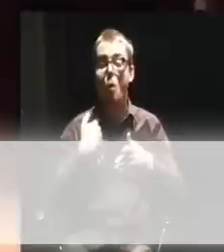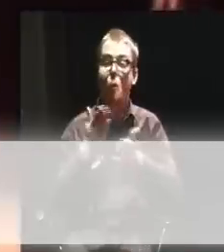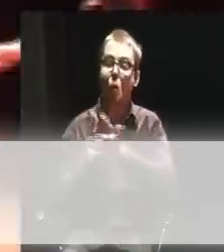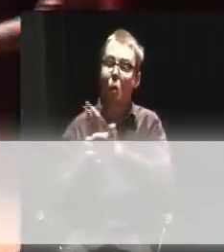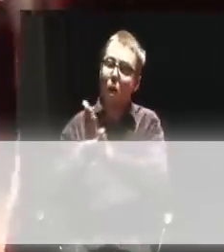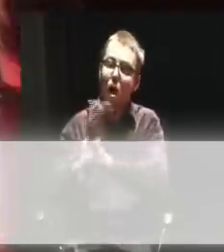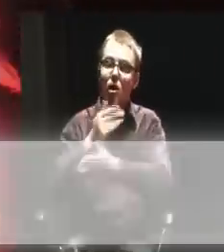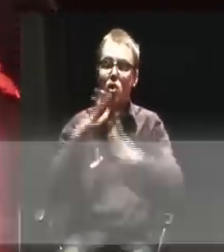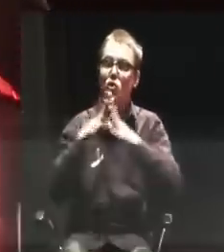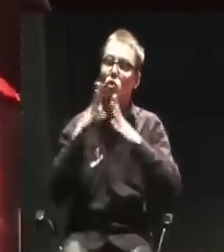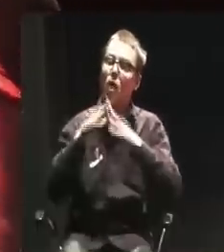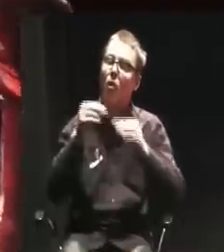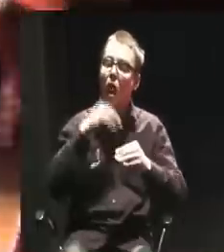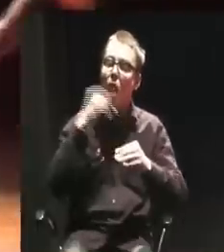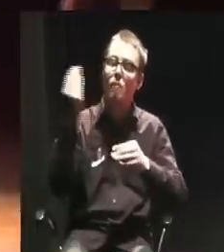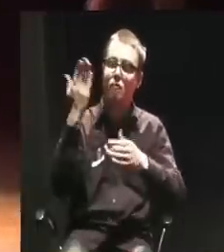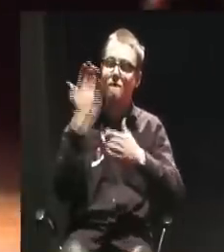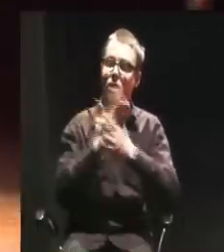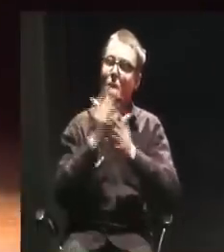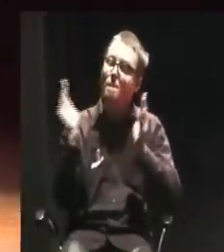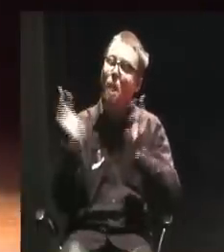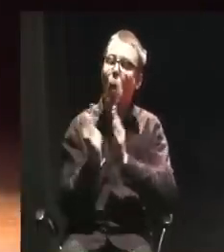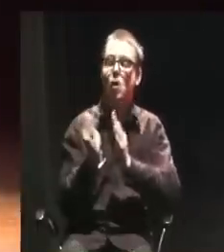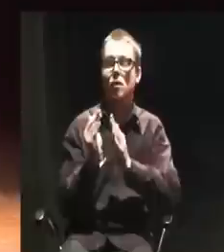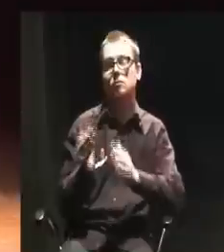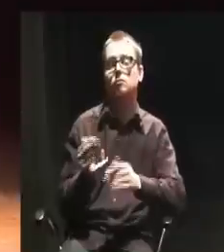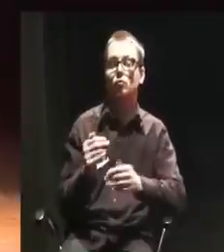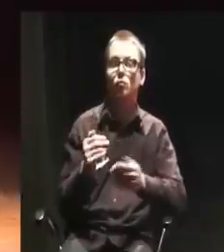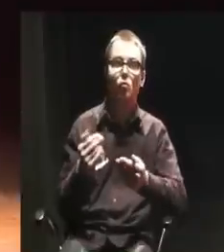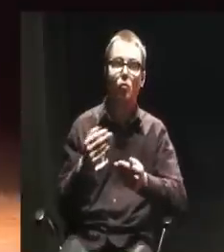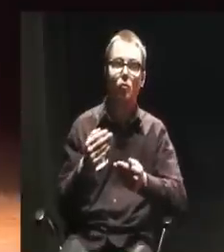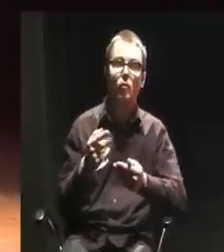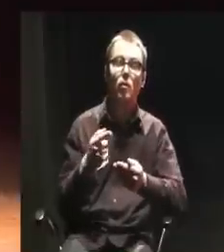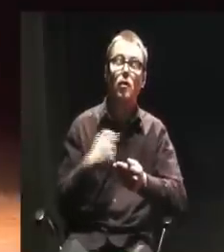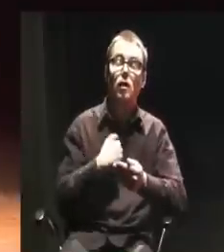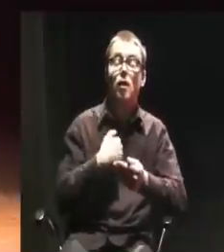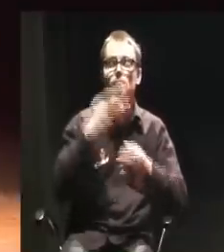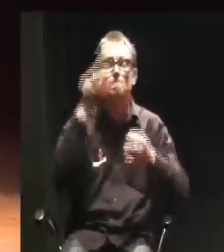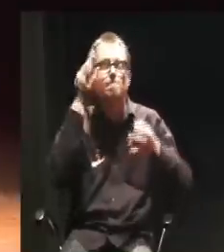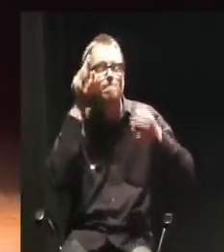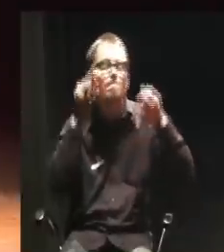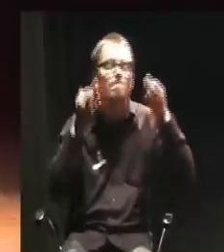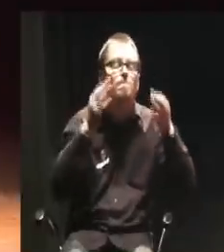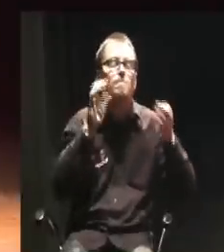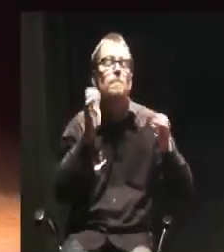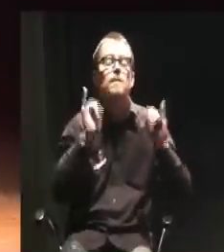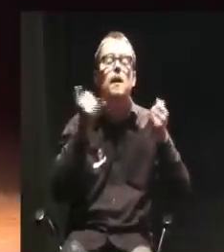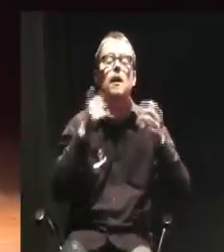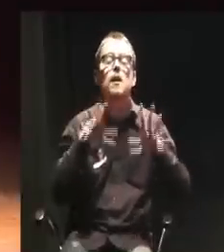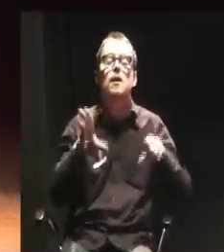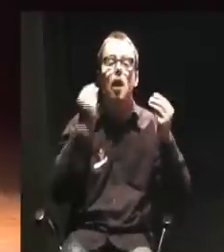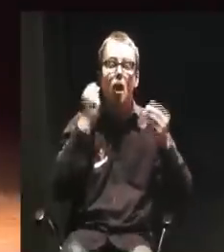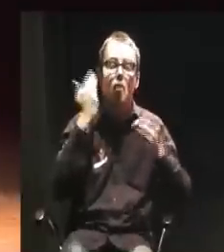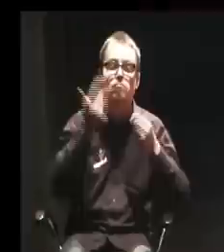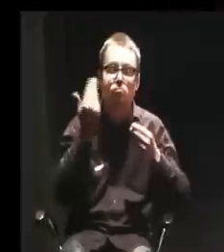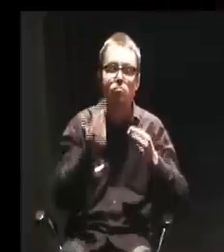startupów, zastanawiałem się, od czego rozpocząć dzisiejszą swoją prelekcję. I